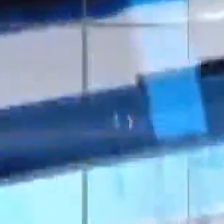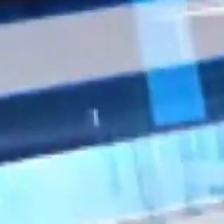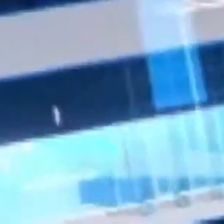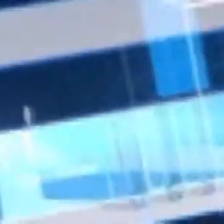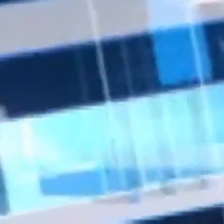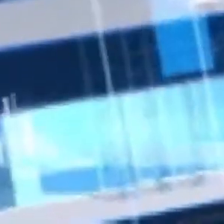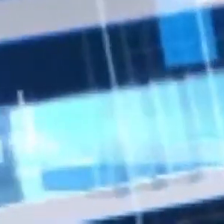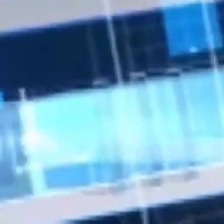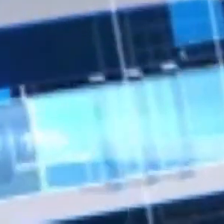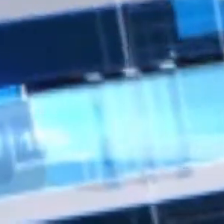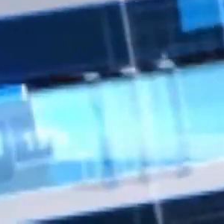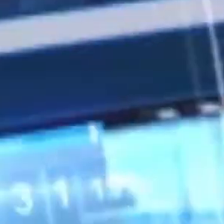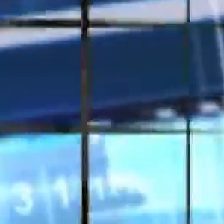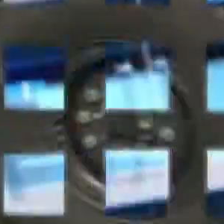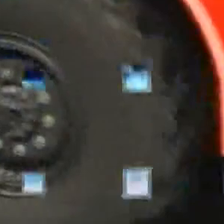спецстоянку.